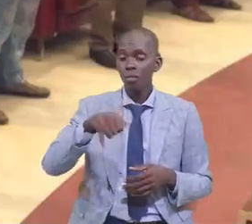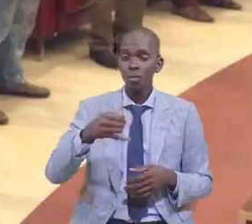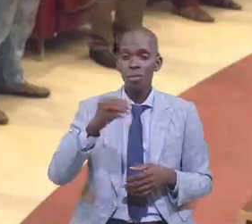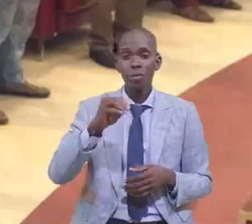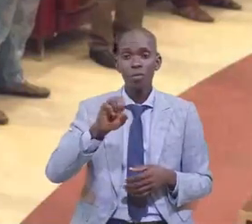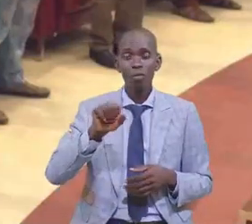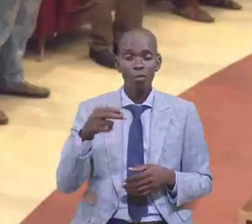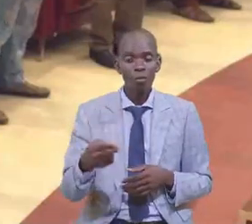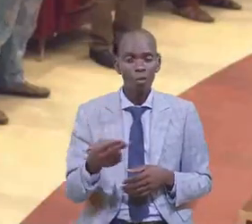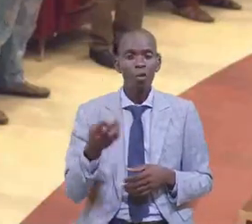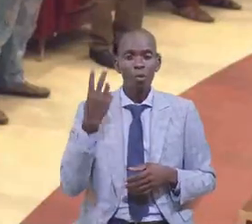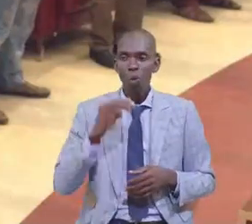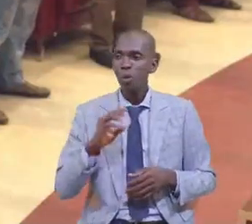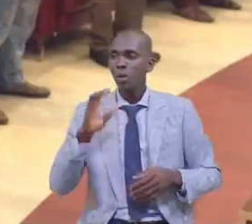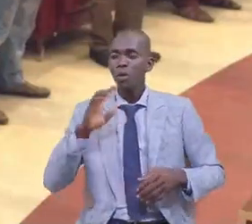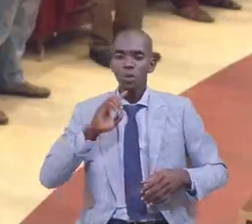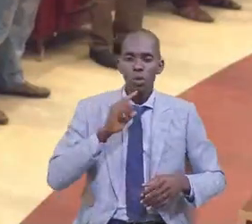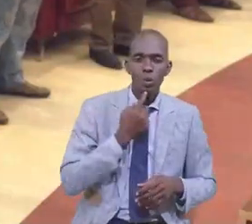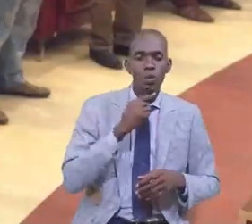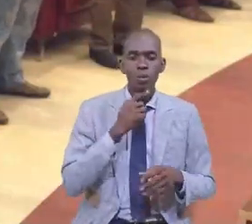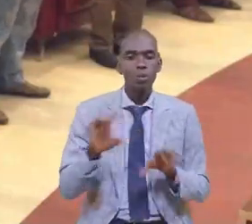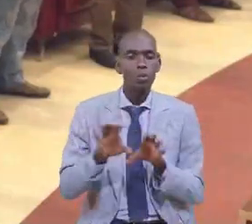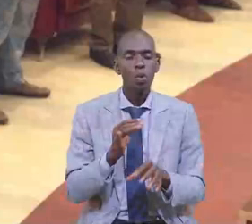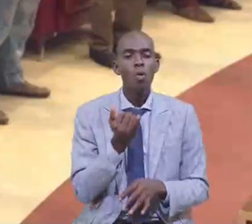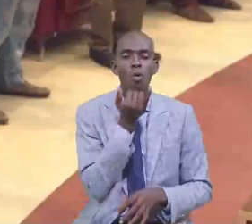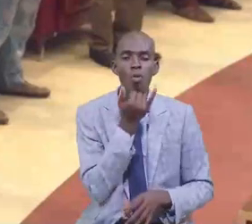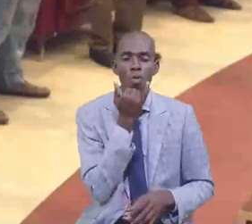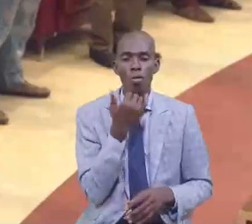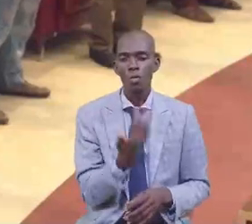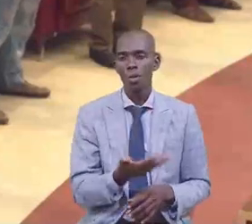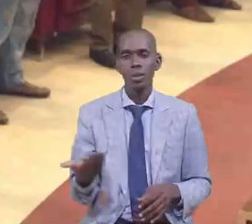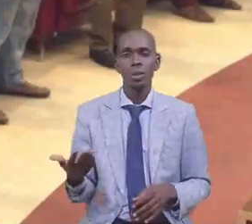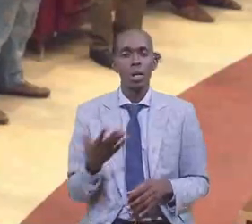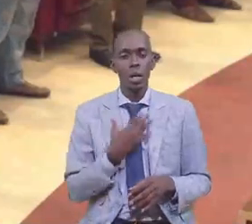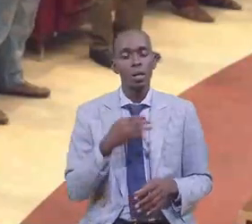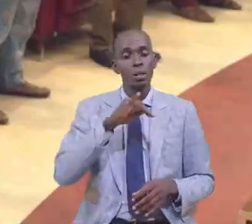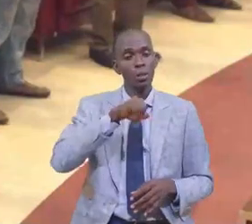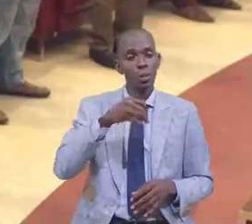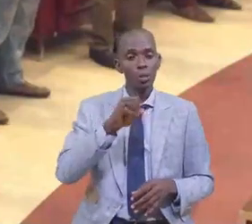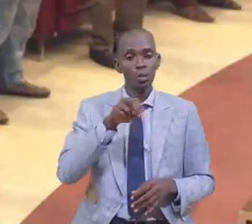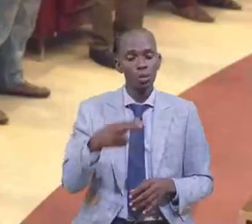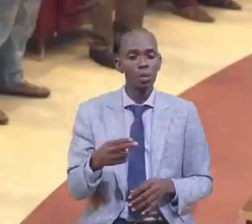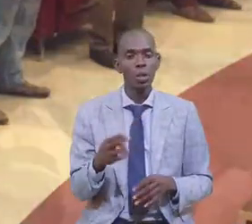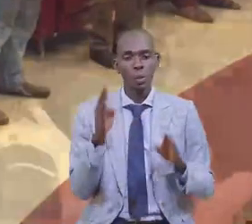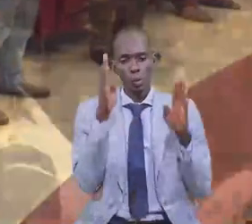Il était fervent, zélé pour la mauvaise chose. Il était allé se battre.